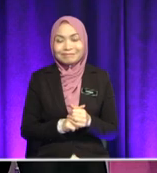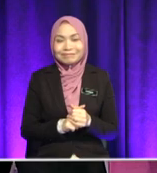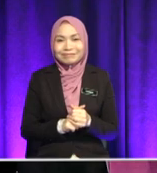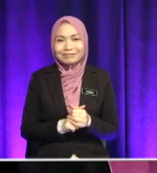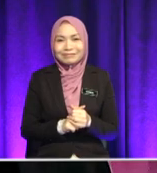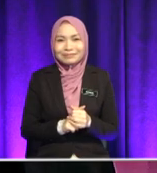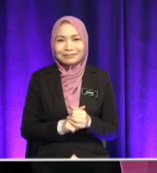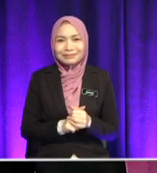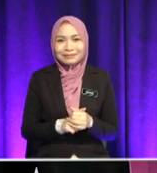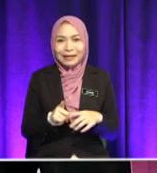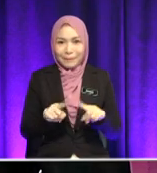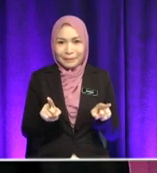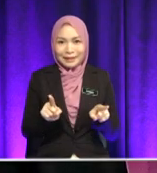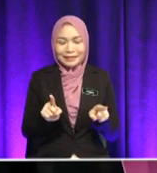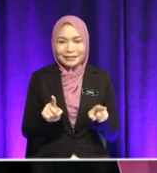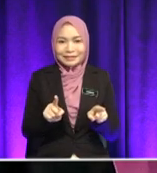susah Nah karena